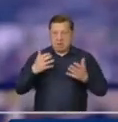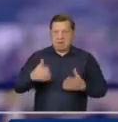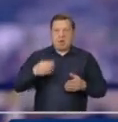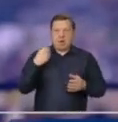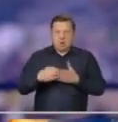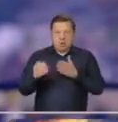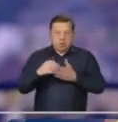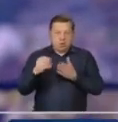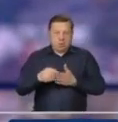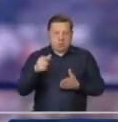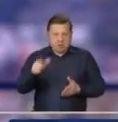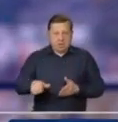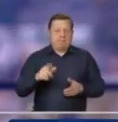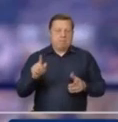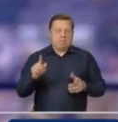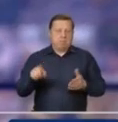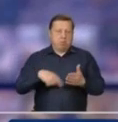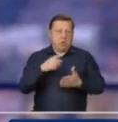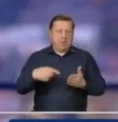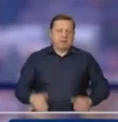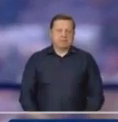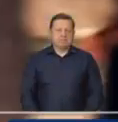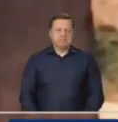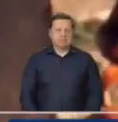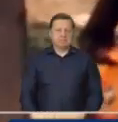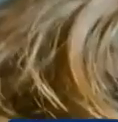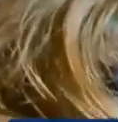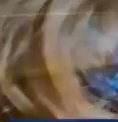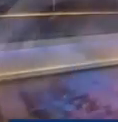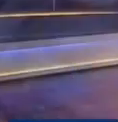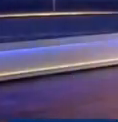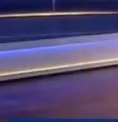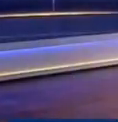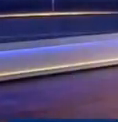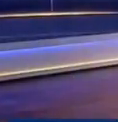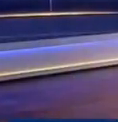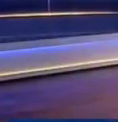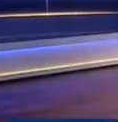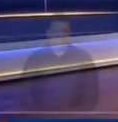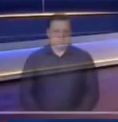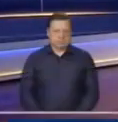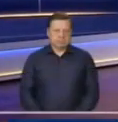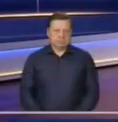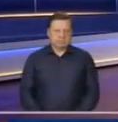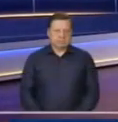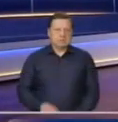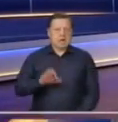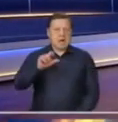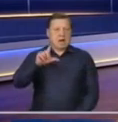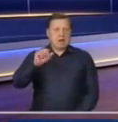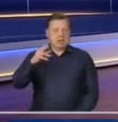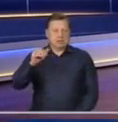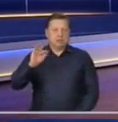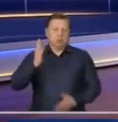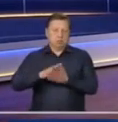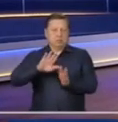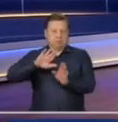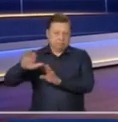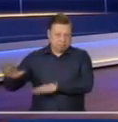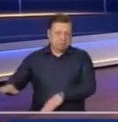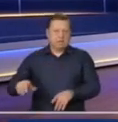historii. Szczegóły Marek Sierocki. Alanis odjeżdża w siną dal, tak jak